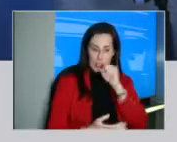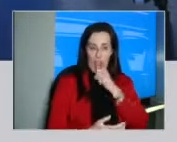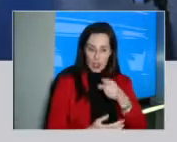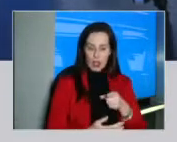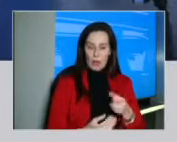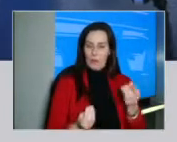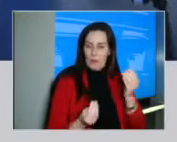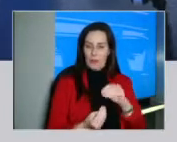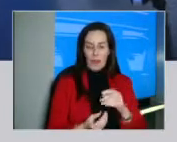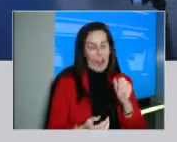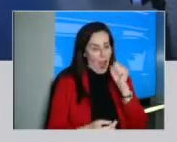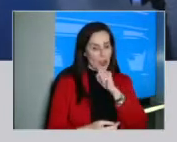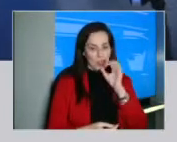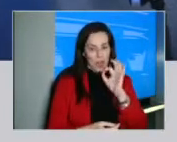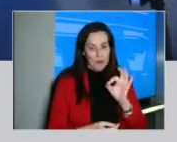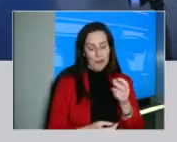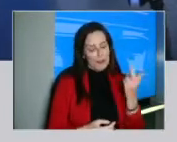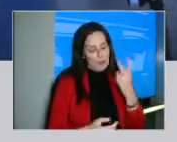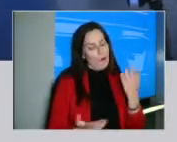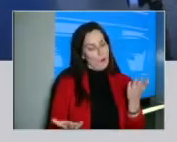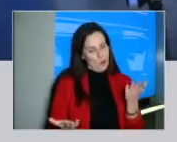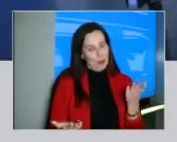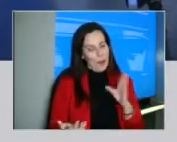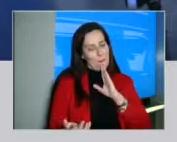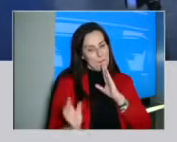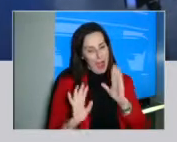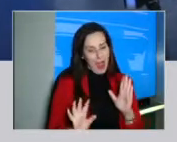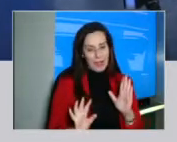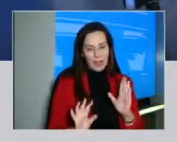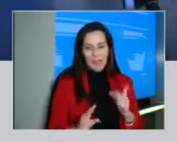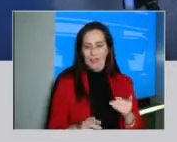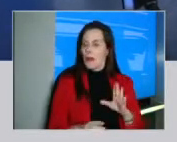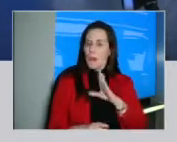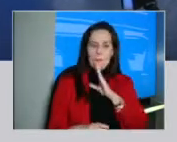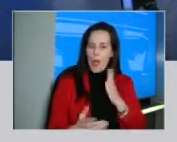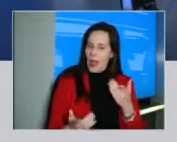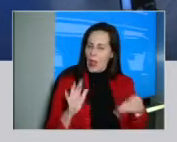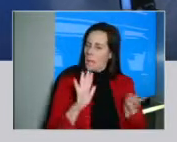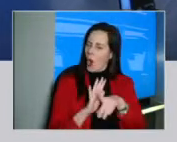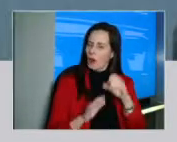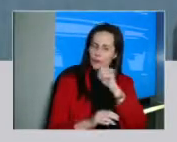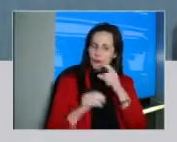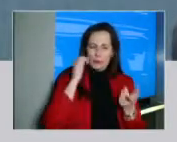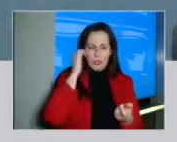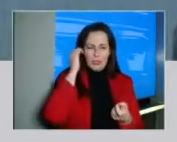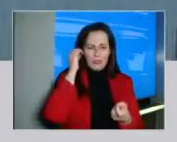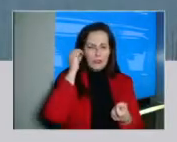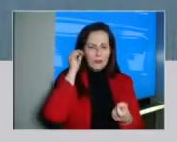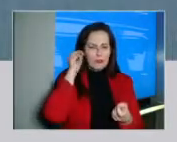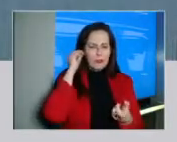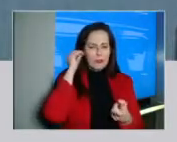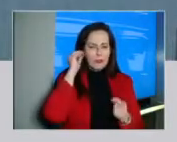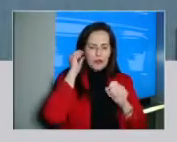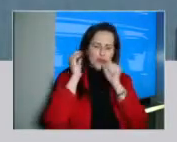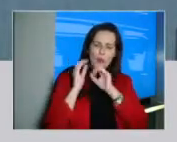מלבד האיכויות המוזיקליות שהן כמובן בעיה בפני עצמה, מה הבעיה על פי החוק בנושא תעמולת בחירות בשירה של יושב